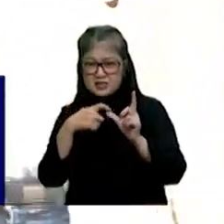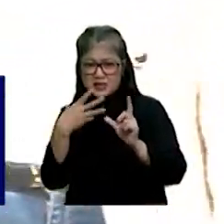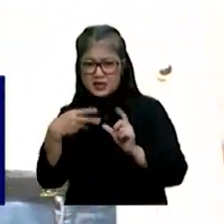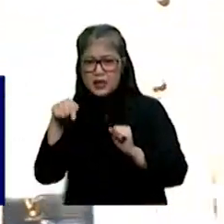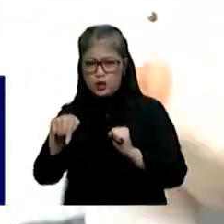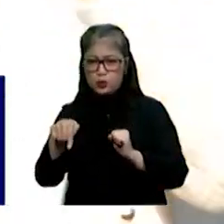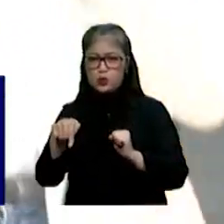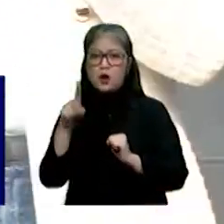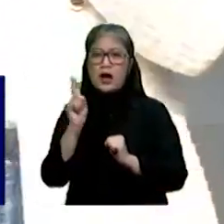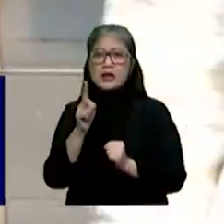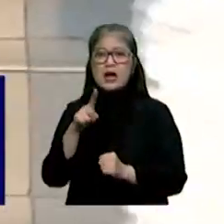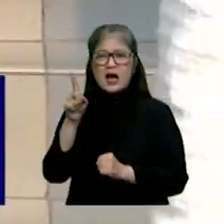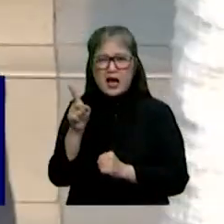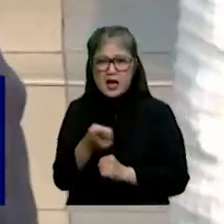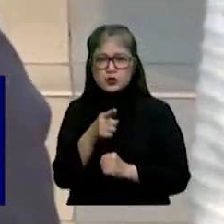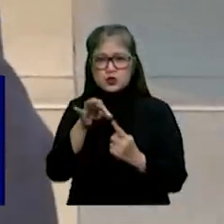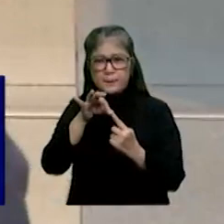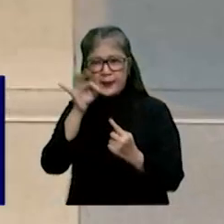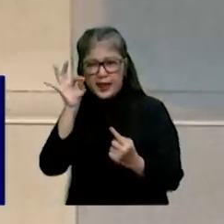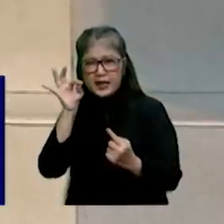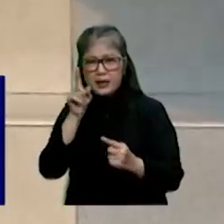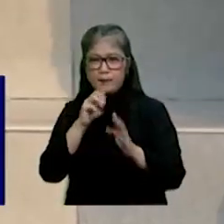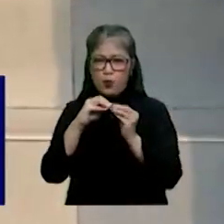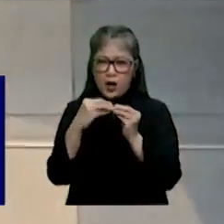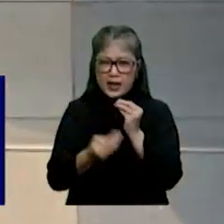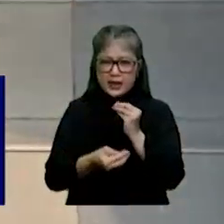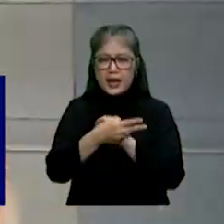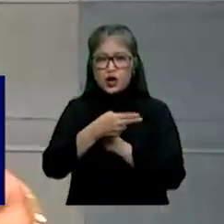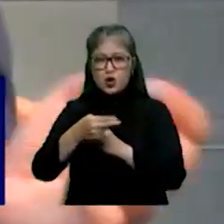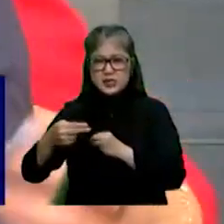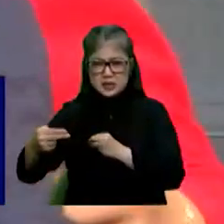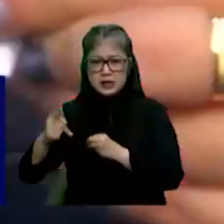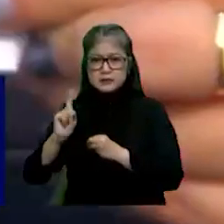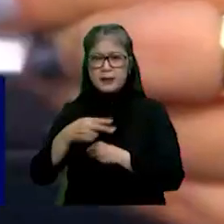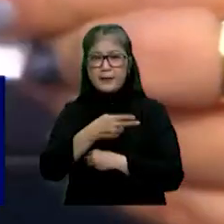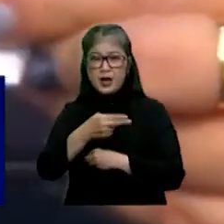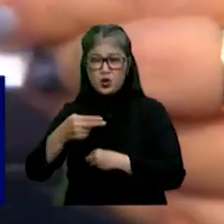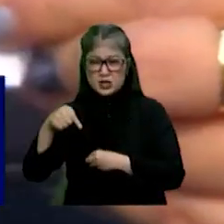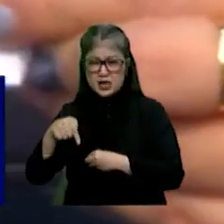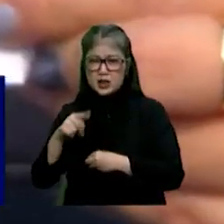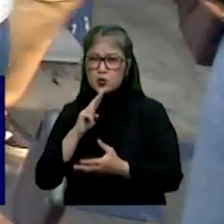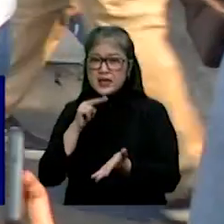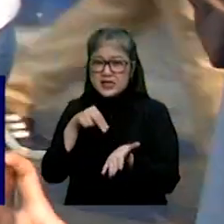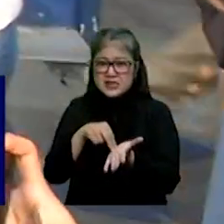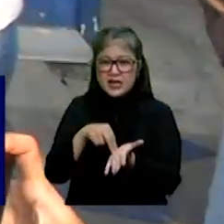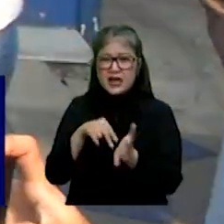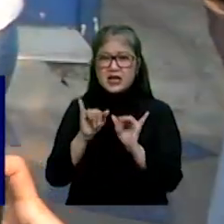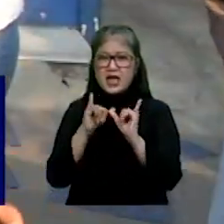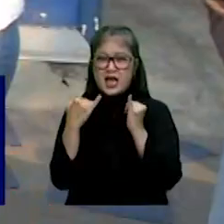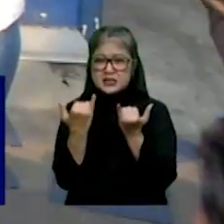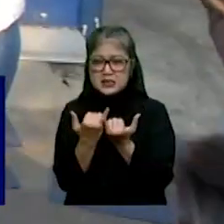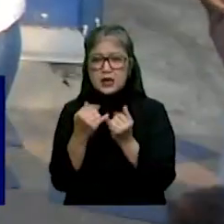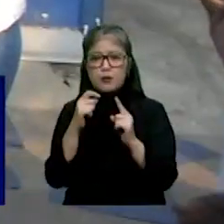untuk memilih perwakilan Indonesia ke ajang Miss Universe setelah puluhan tahun lamanya lisensinya dipegang oleh Yayasan Putri